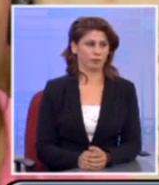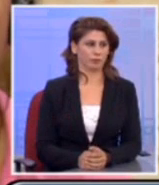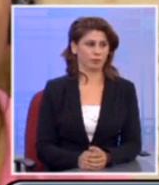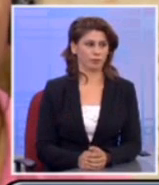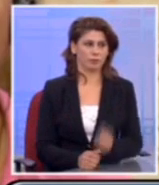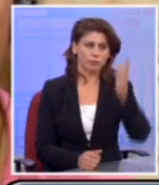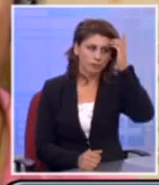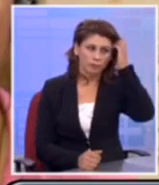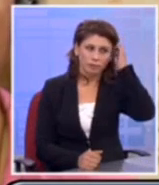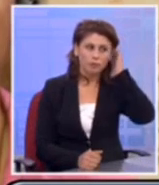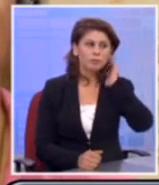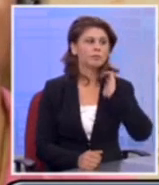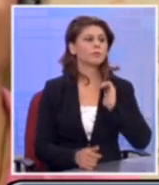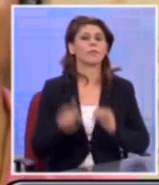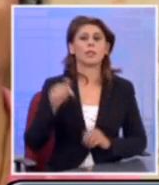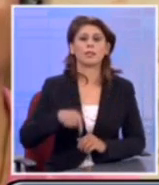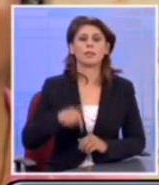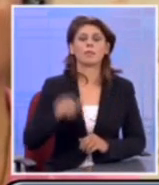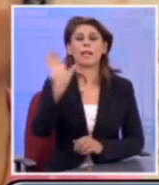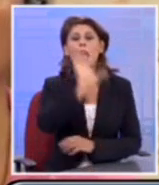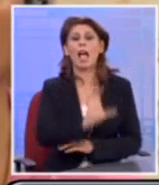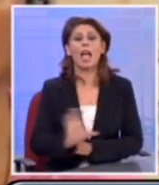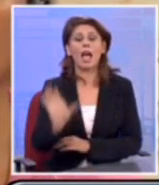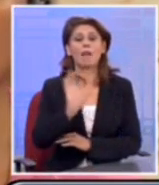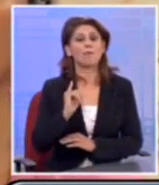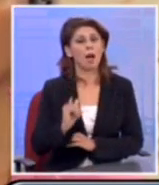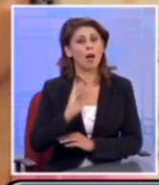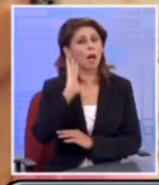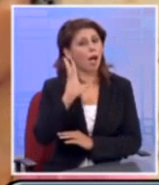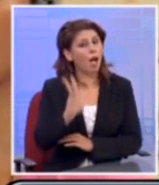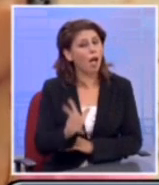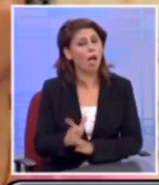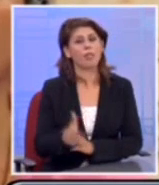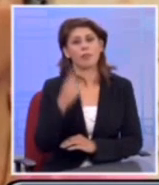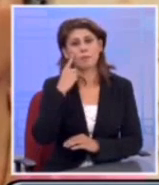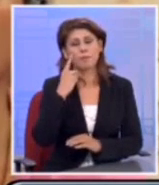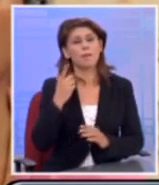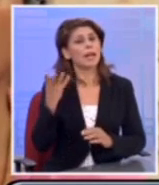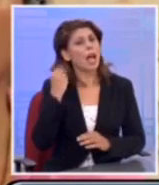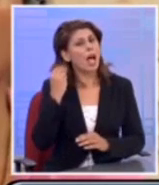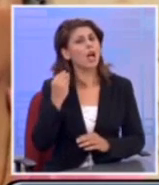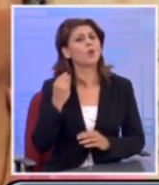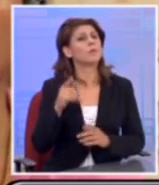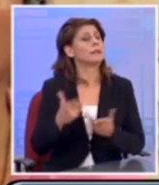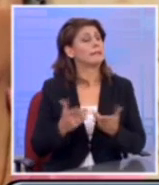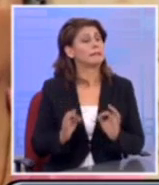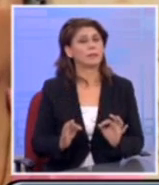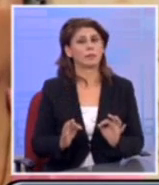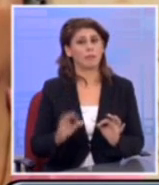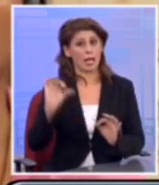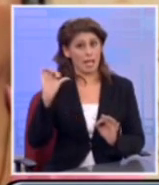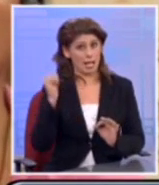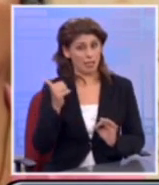Σήμερα στην Ευρώπη ακούμε καθημερινά το εξής και πρέπει να σας πω ότι εχθές μου